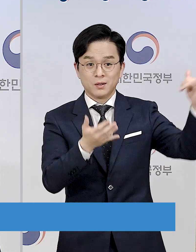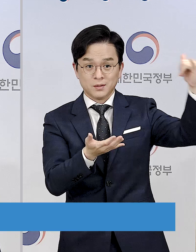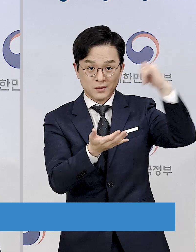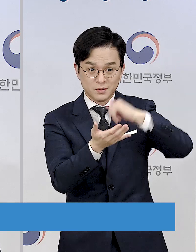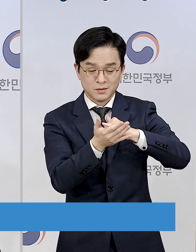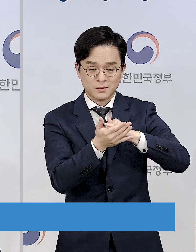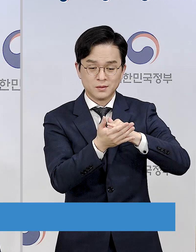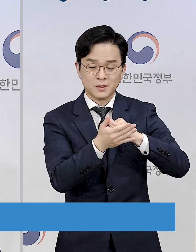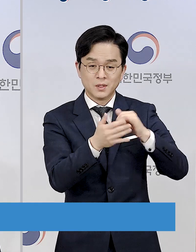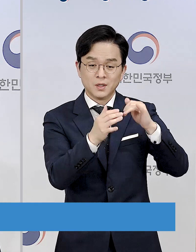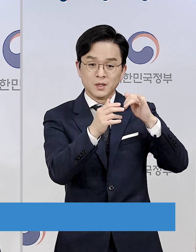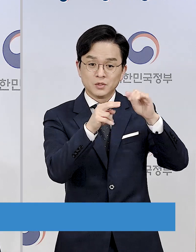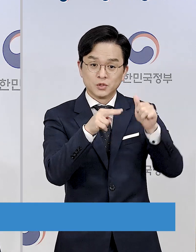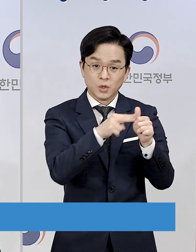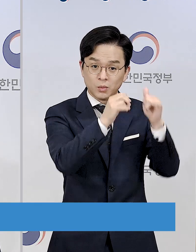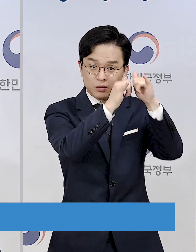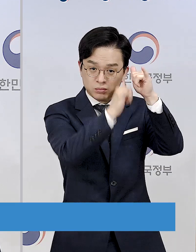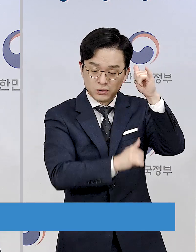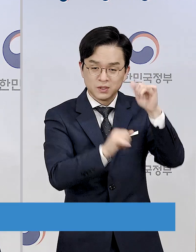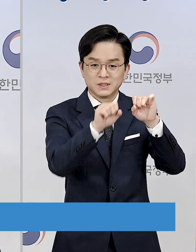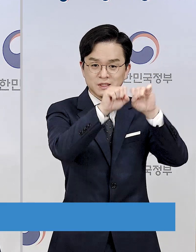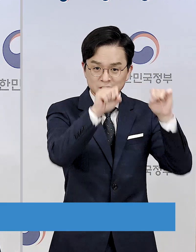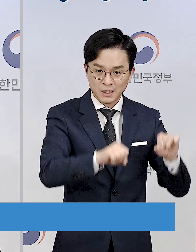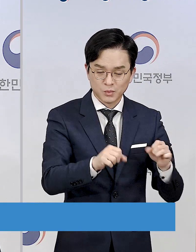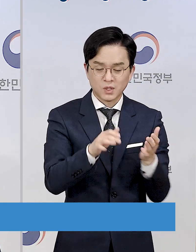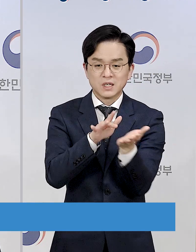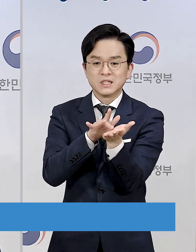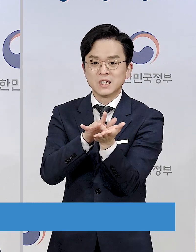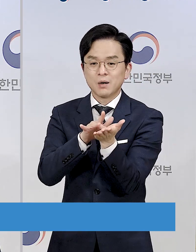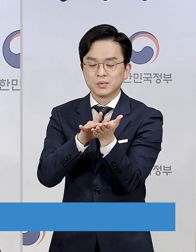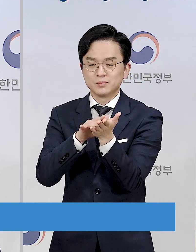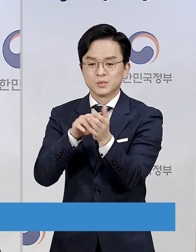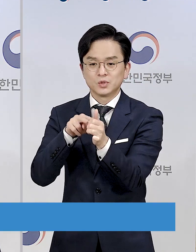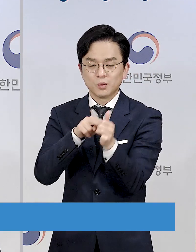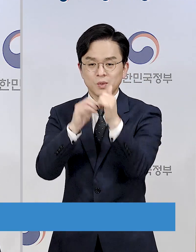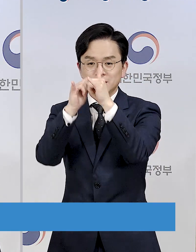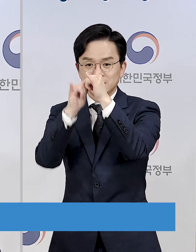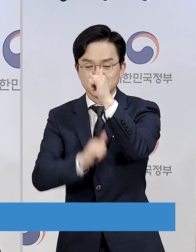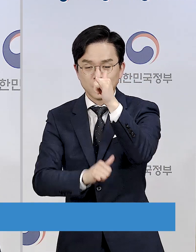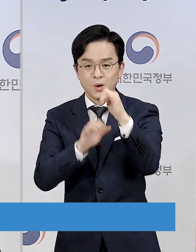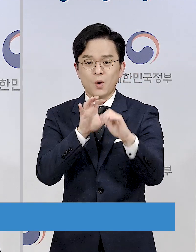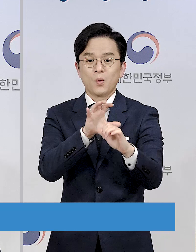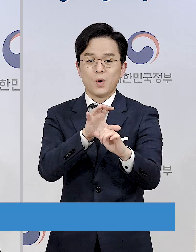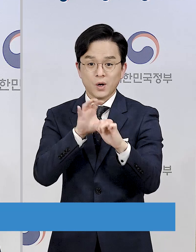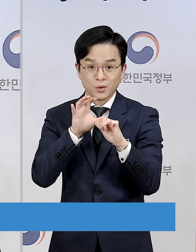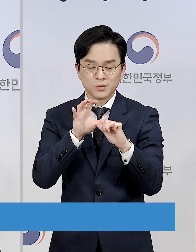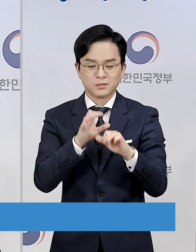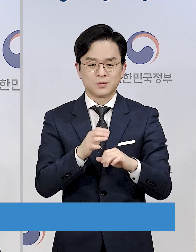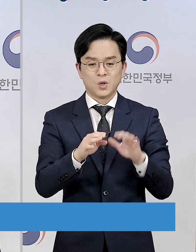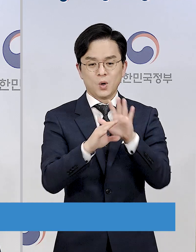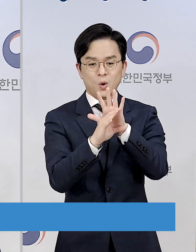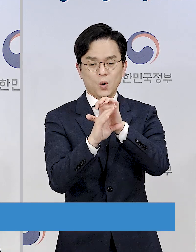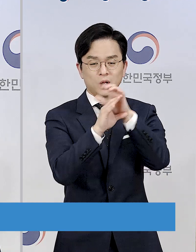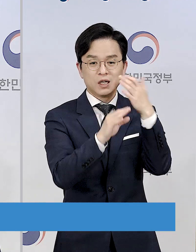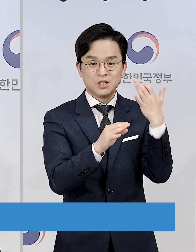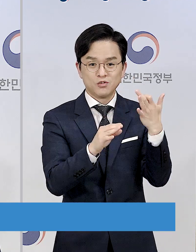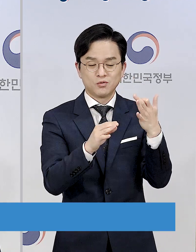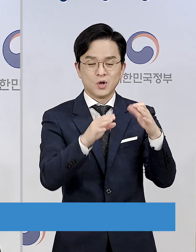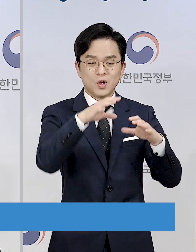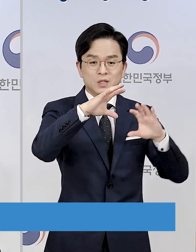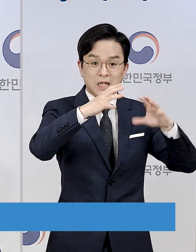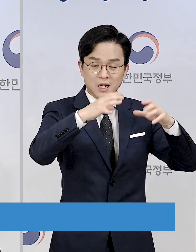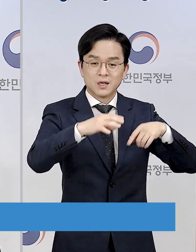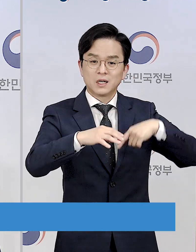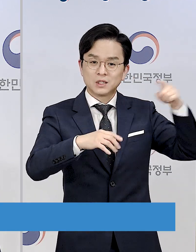위해 해외여행력 정보 제공 시스템 및 의약품 안전 사용 서비스를 활용하여 코로나19 발생지역